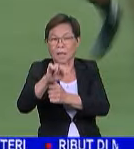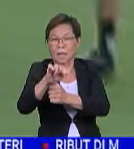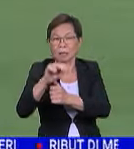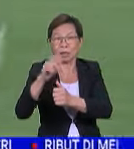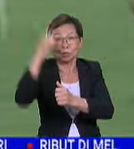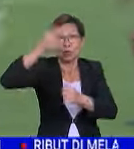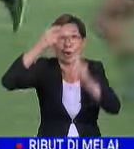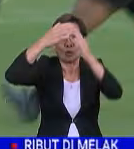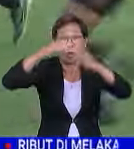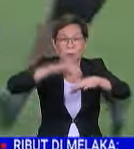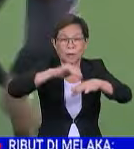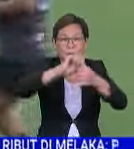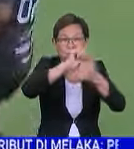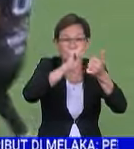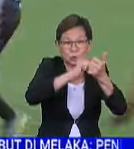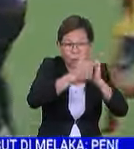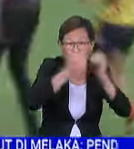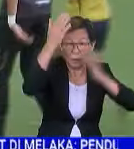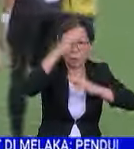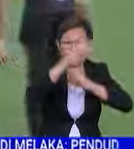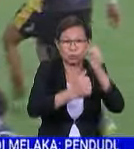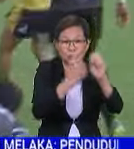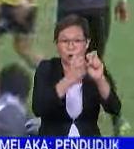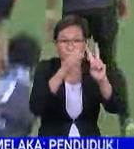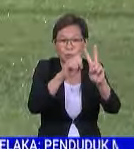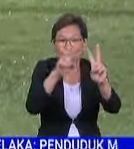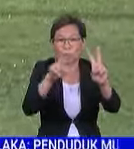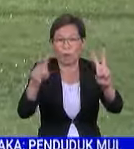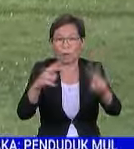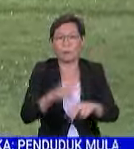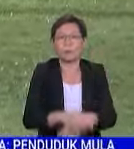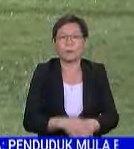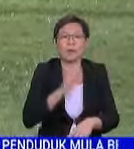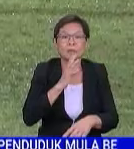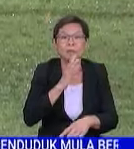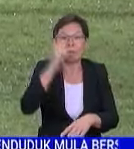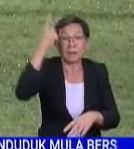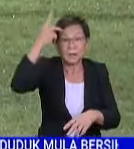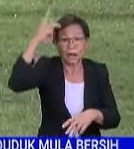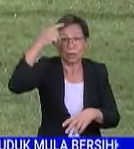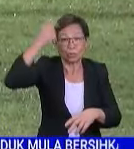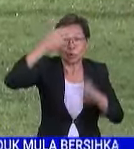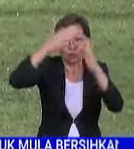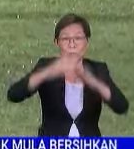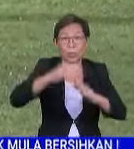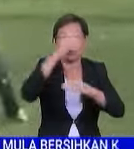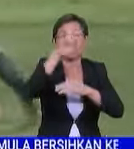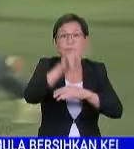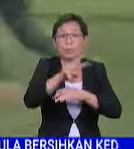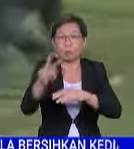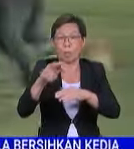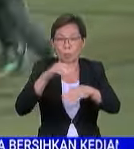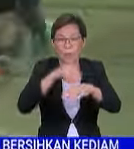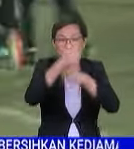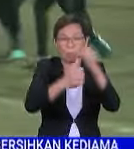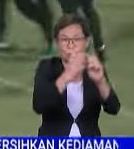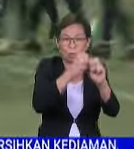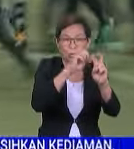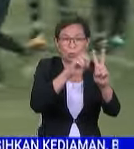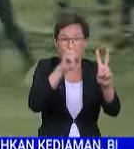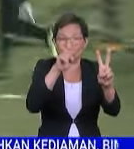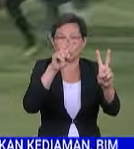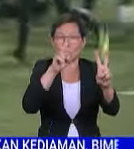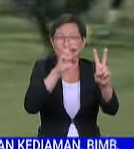pada Sukma 2022 dalam hari itu MSN berkat th Kelantan selaku tuan rumah Sukma ke-22 hd2000